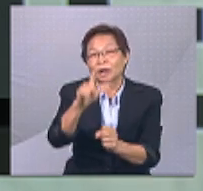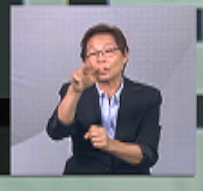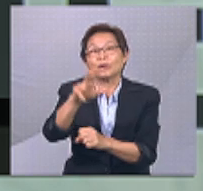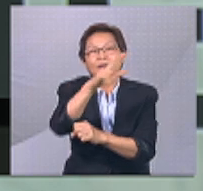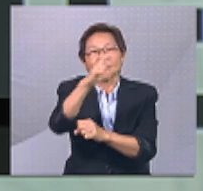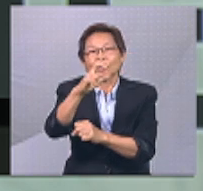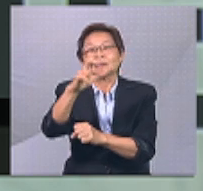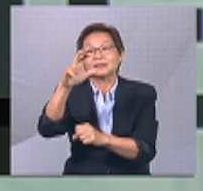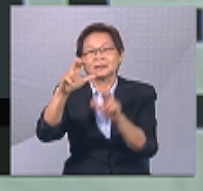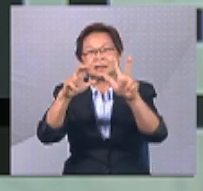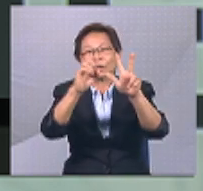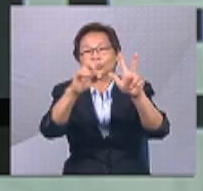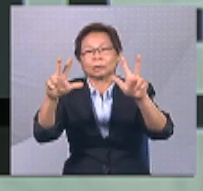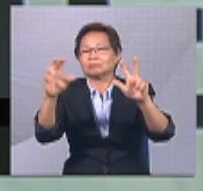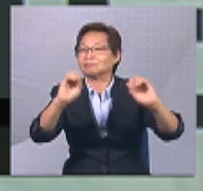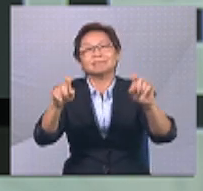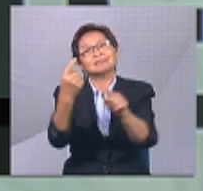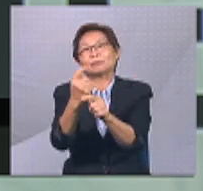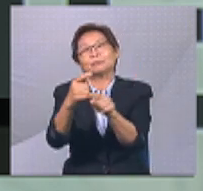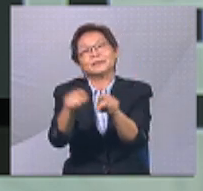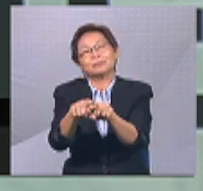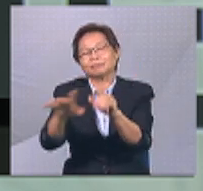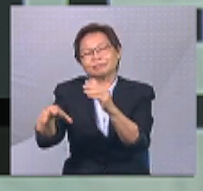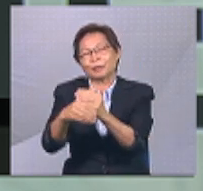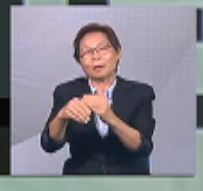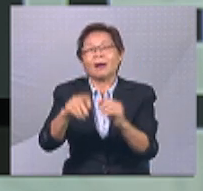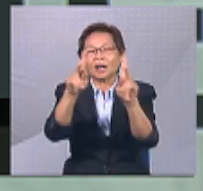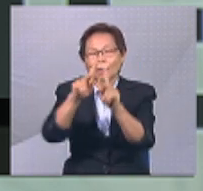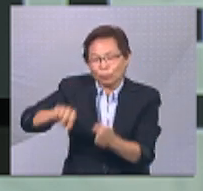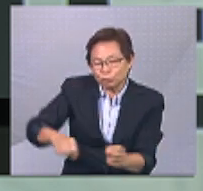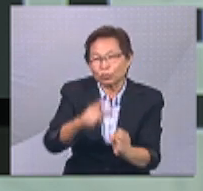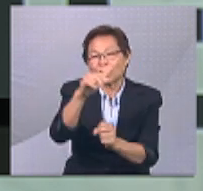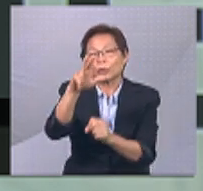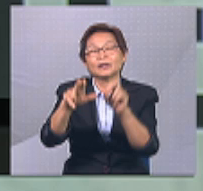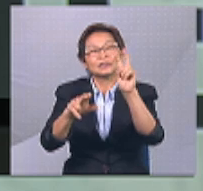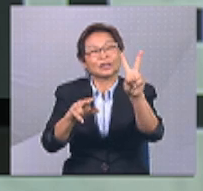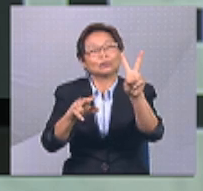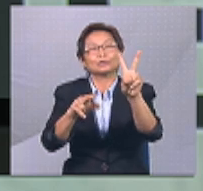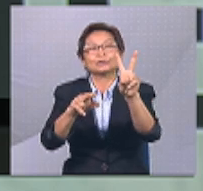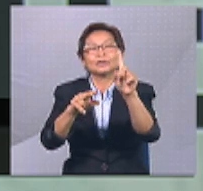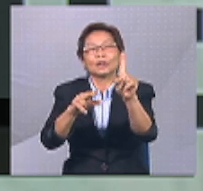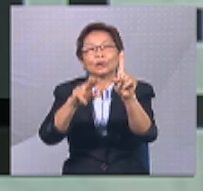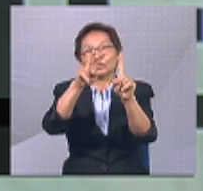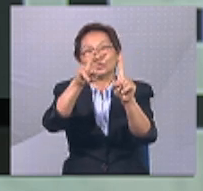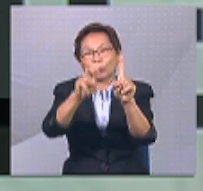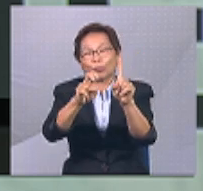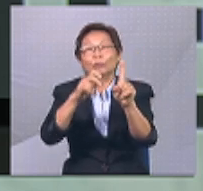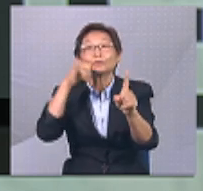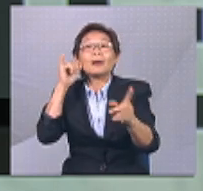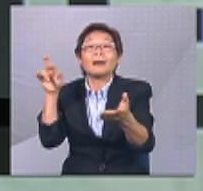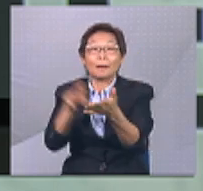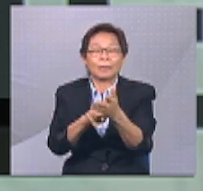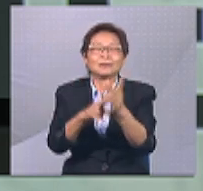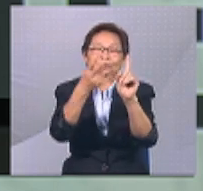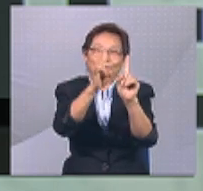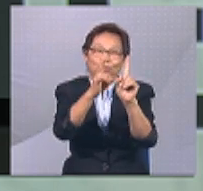303 kes dan tiada perubahan. Dan Kampung Sungai Lui ialah 120 kes, iaitu semalam dilaporkan